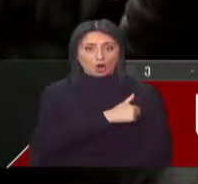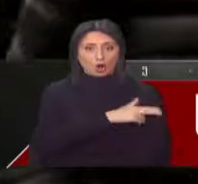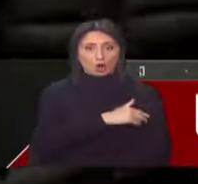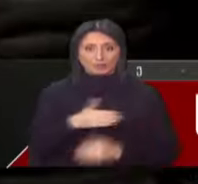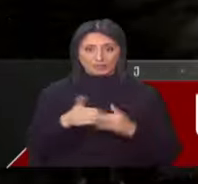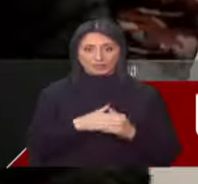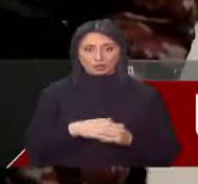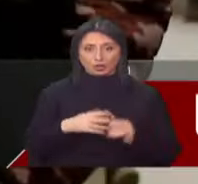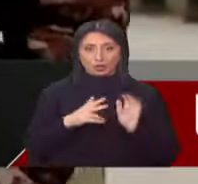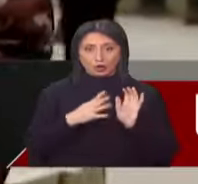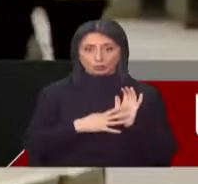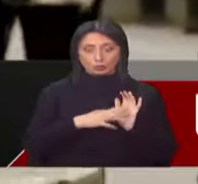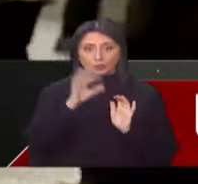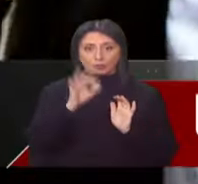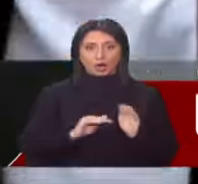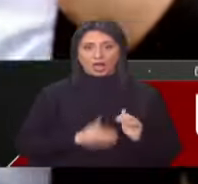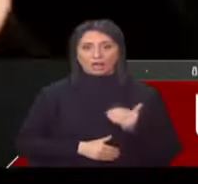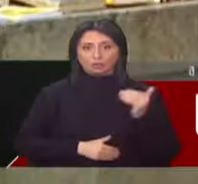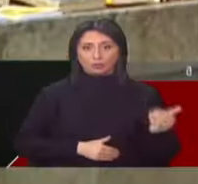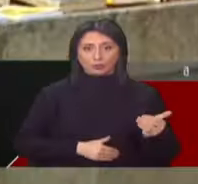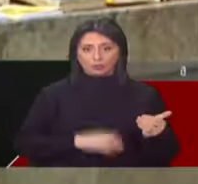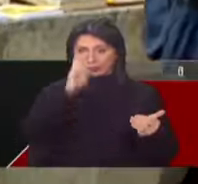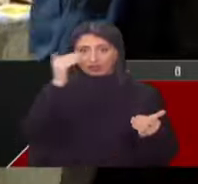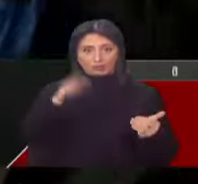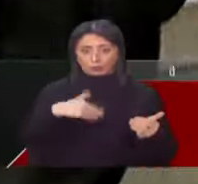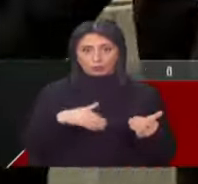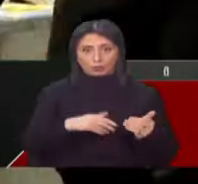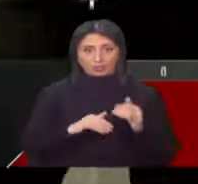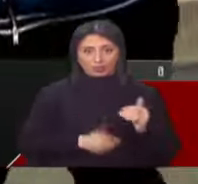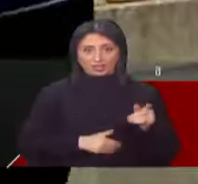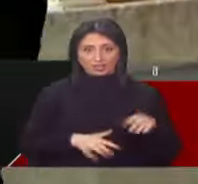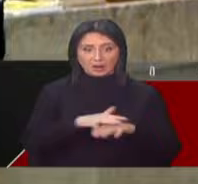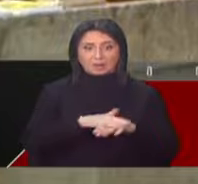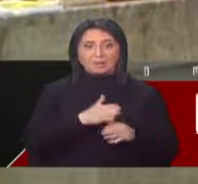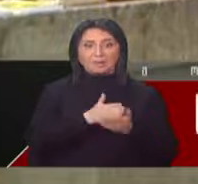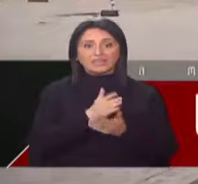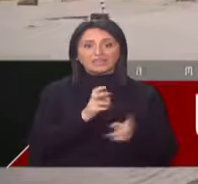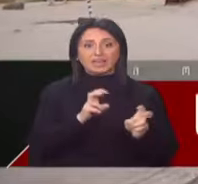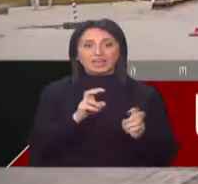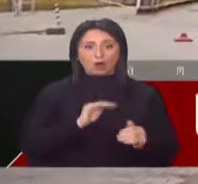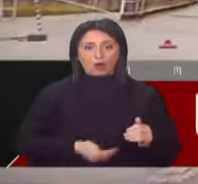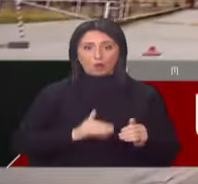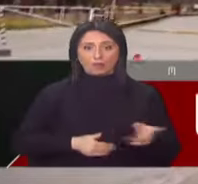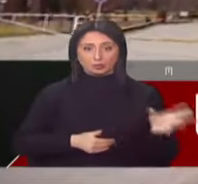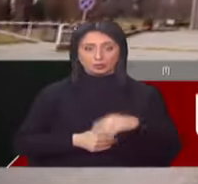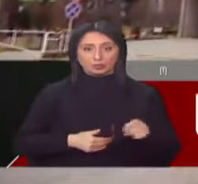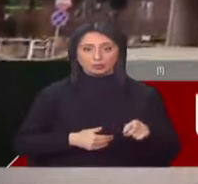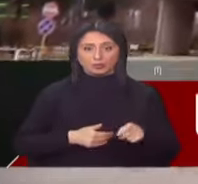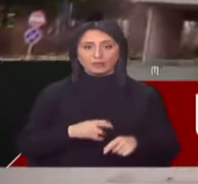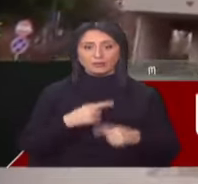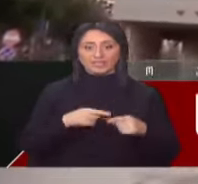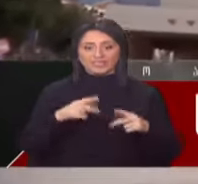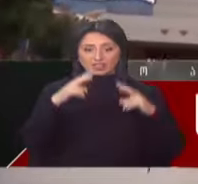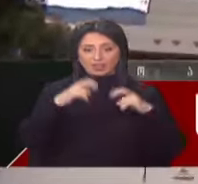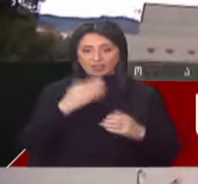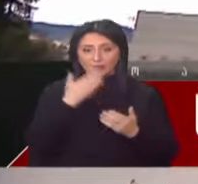ჰოსპიტლების დაახლოებით 90% კერძო მფლობელობაშია, რაც იმას ნიშნავს, რომ ბაზრის ძირითადი მოთამაშე კომერციული სექტორია. სხვადასხვა